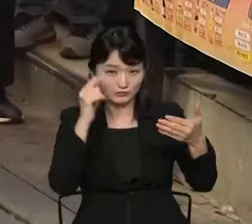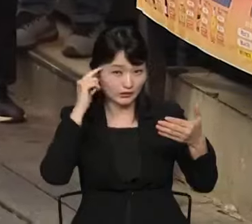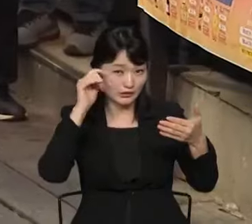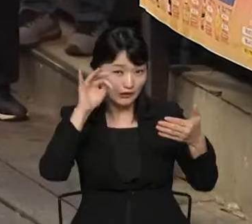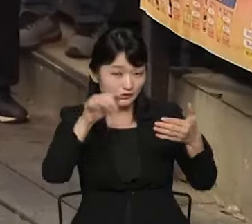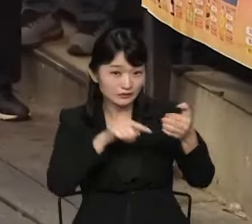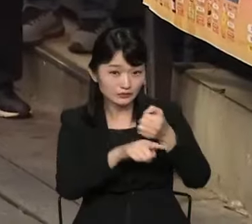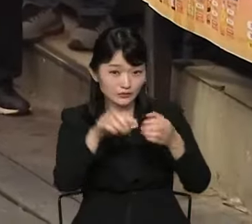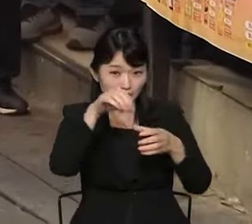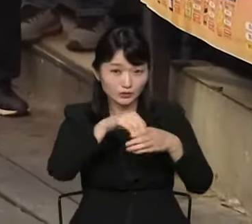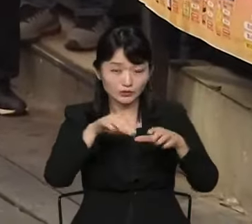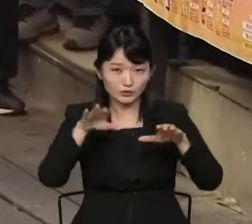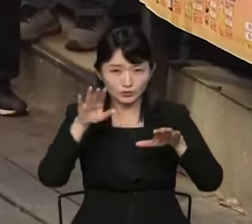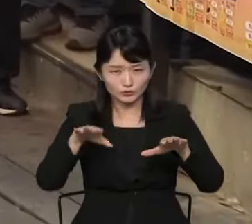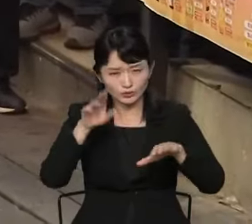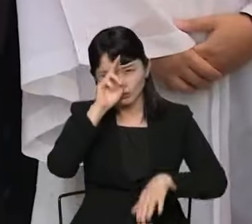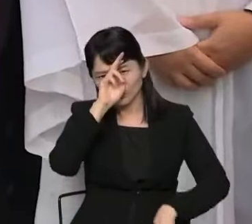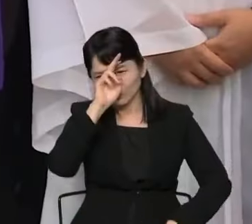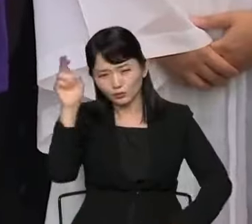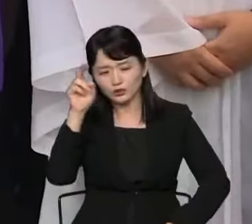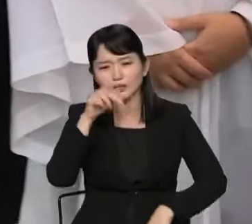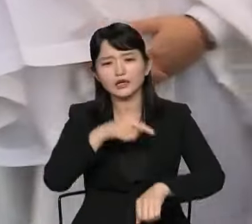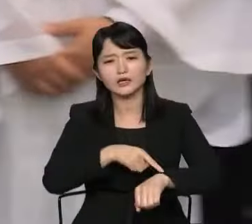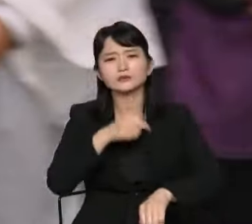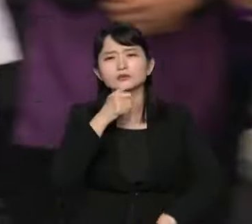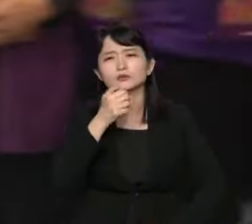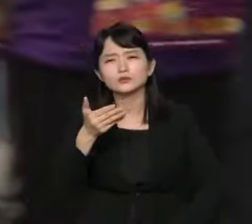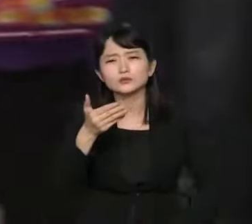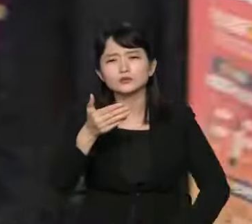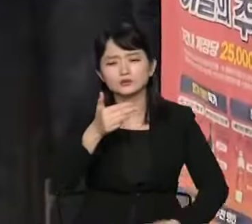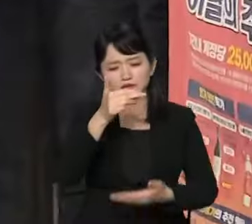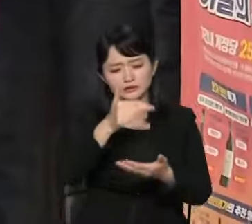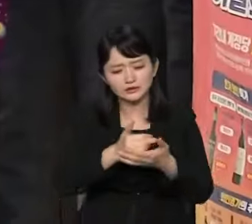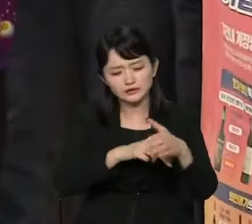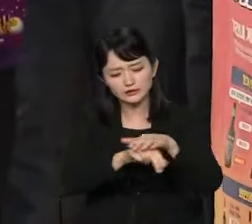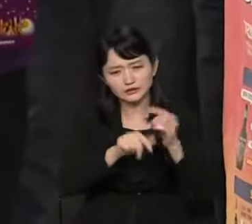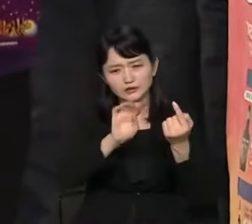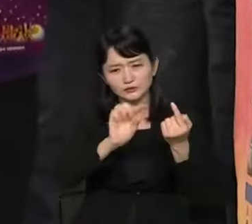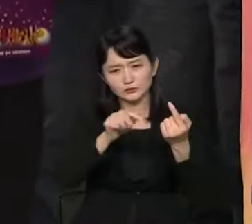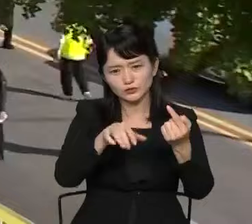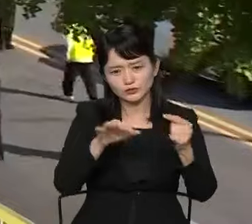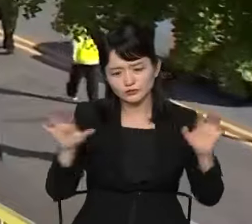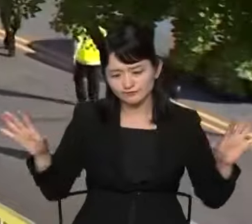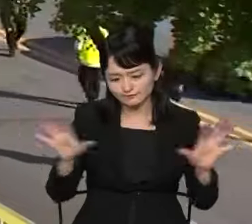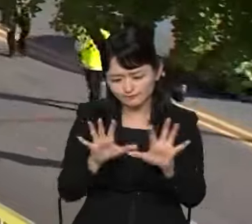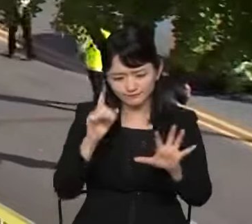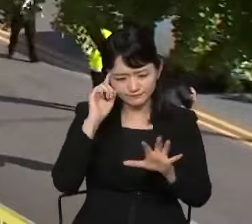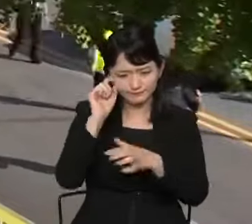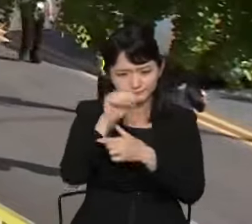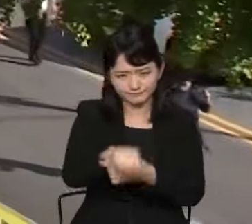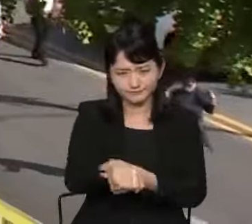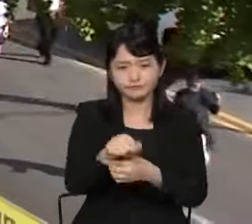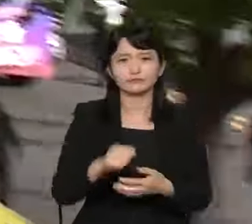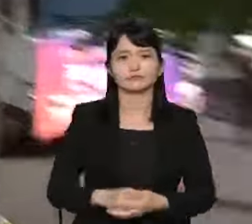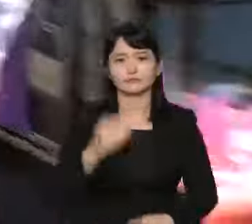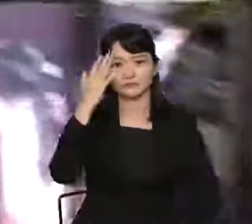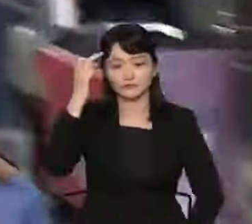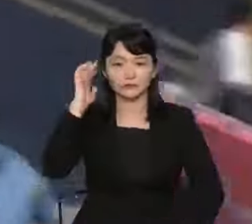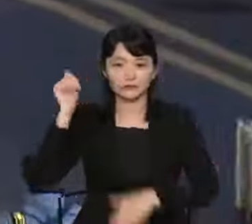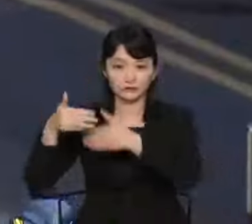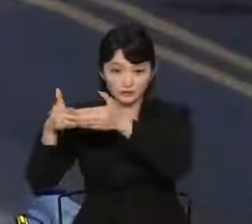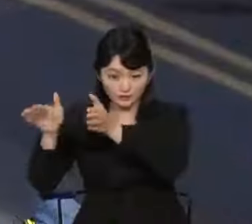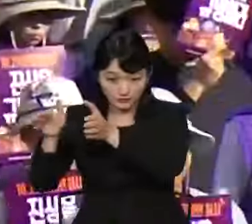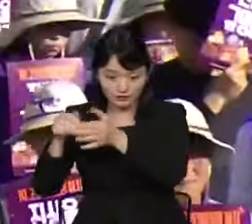담아 유가족들은 오후 1시 59분 이태원역 1번 출구 앞에서 묵념했습니다. 용산 대통령실과 이태원